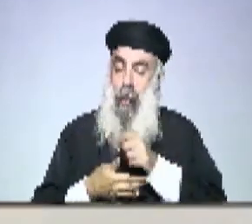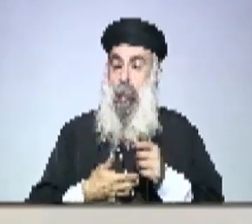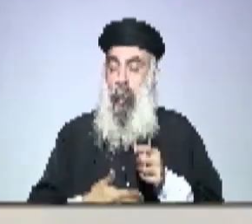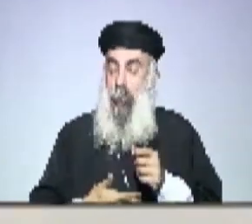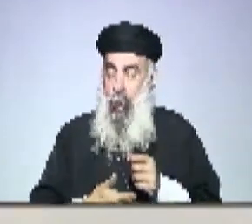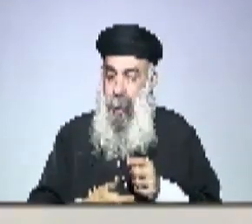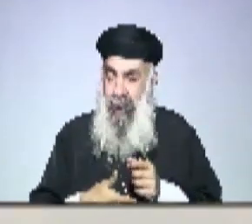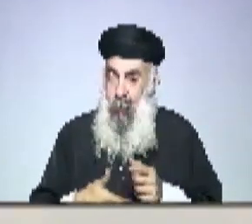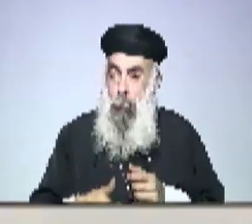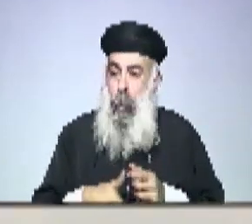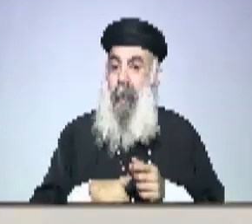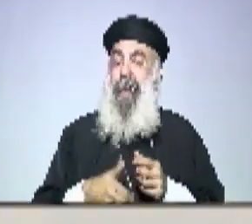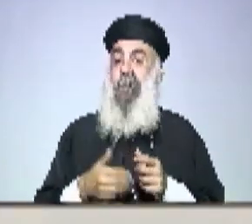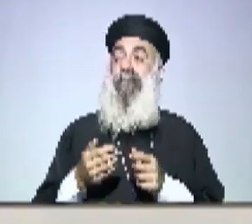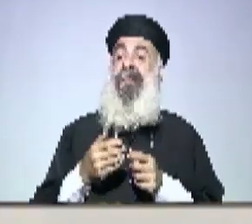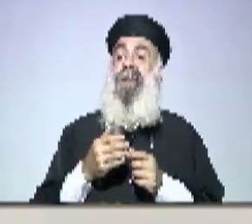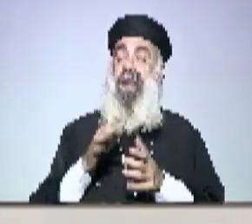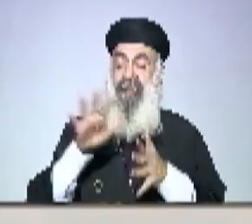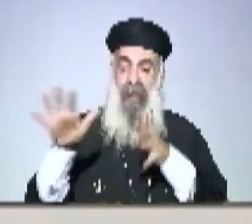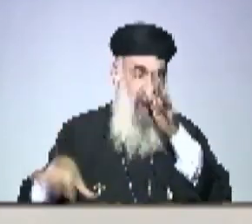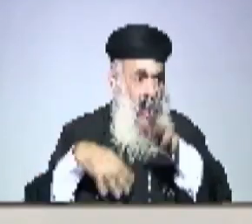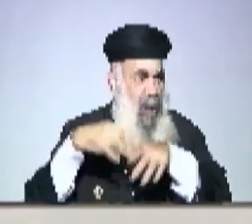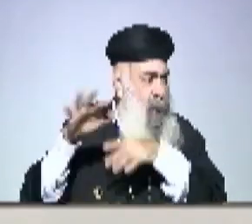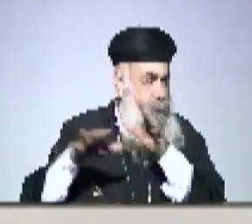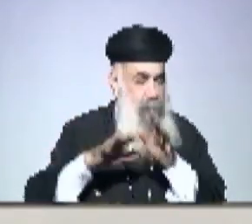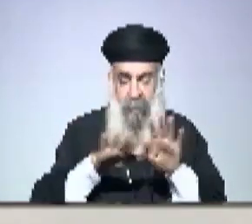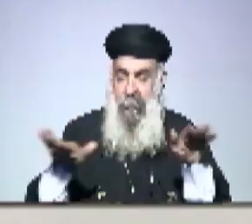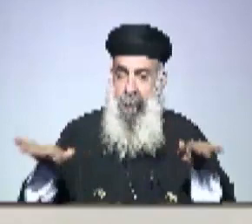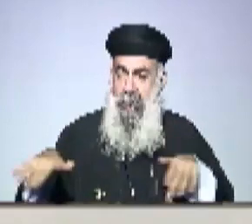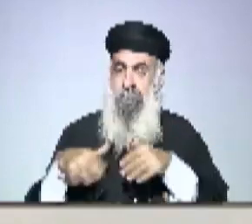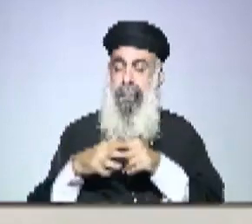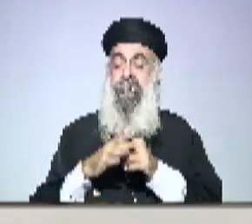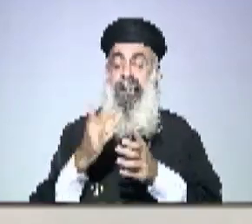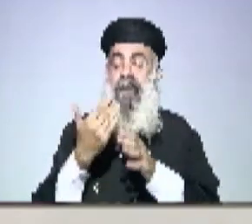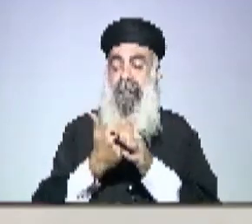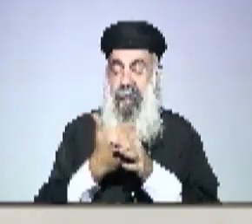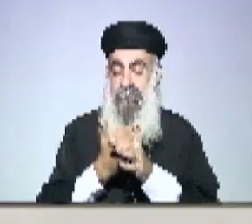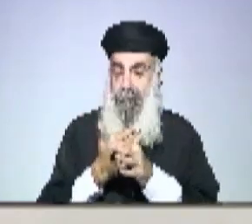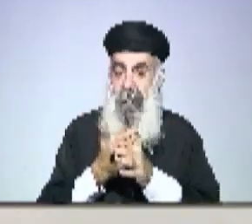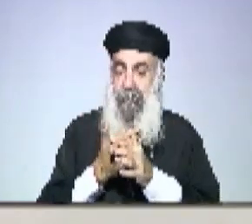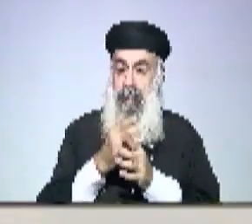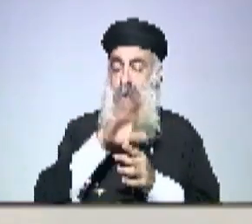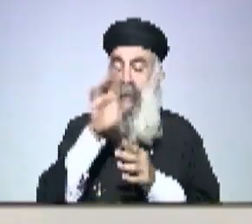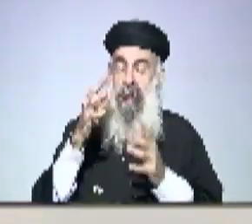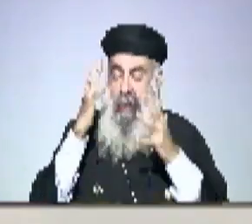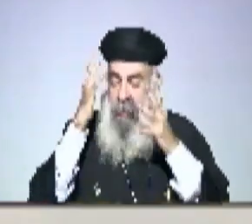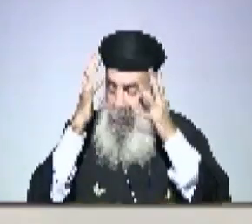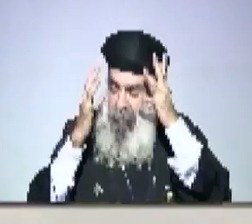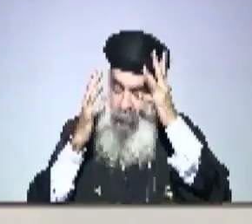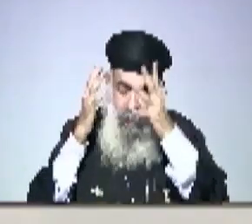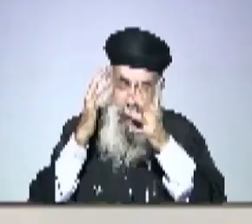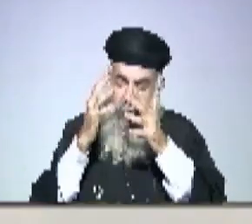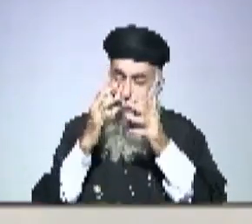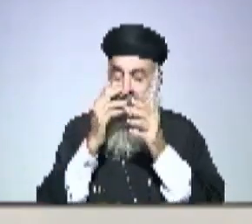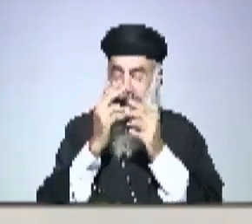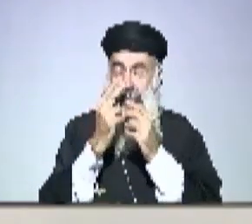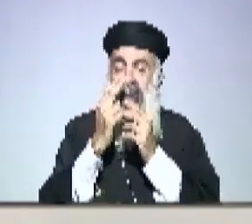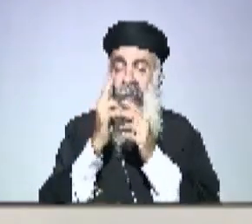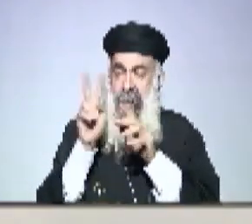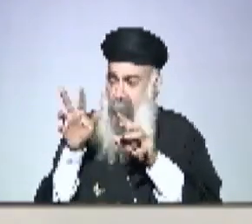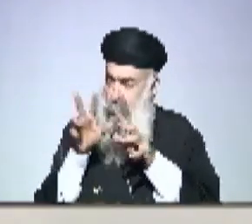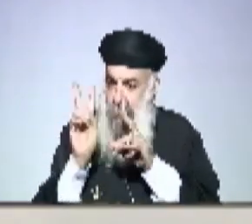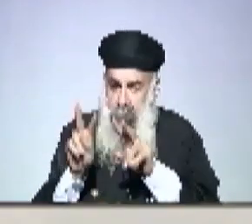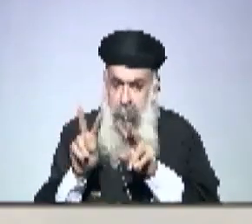والتراب الطبيعه بتسبب ان الناس شغل عن الاعمال المقدسه